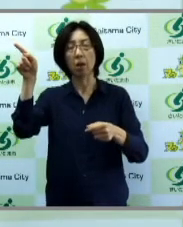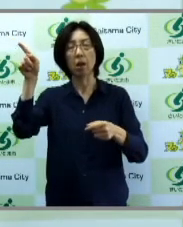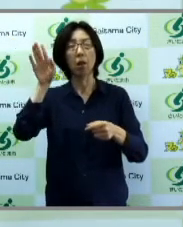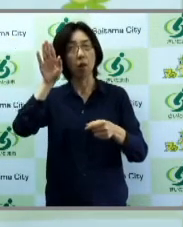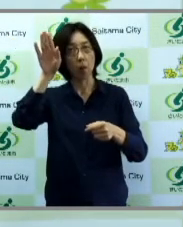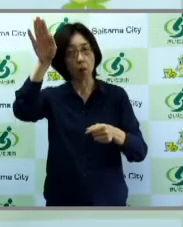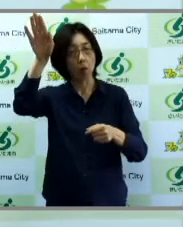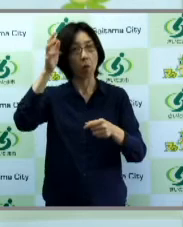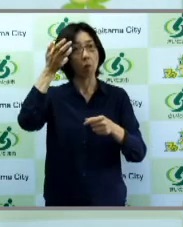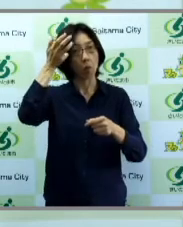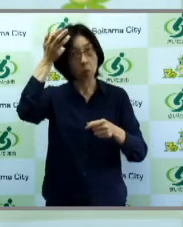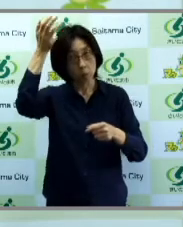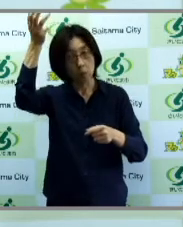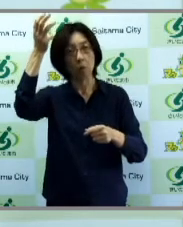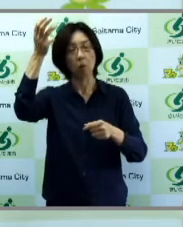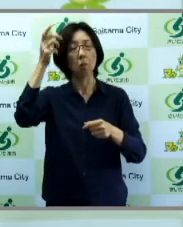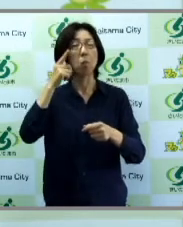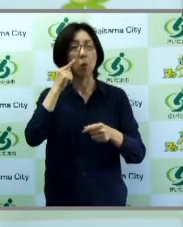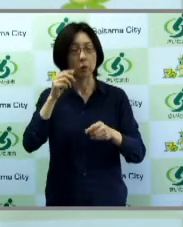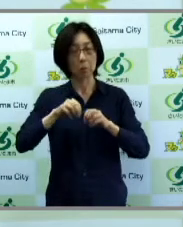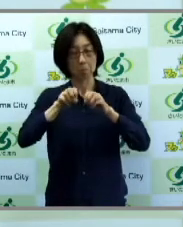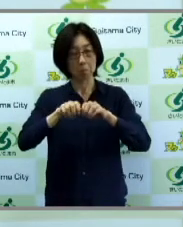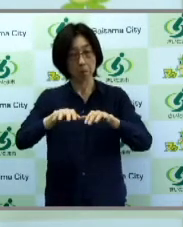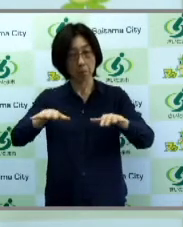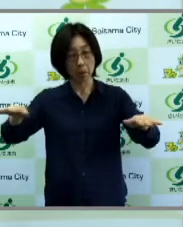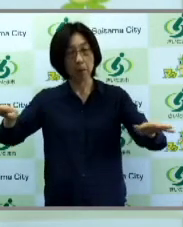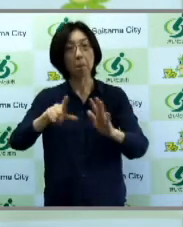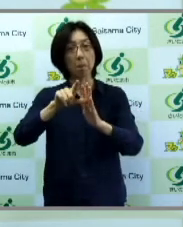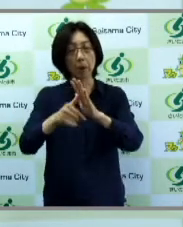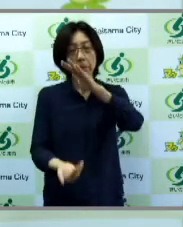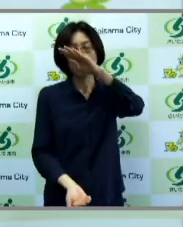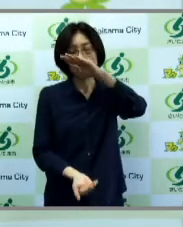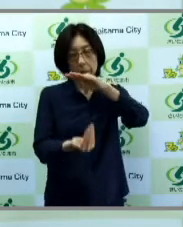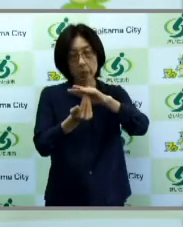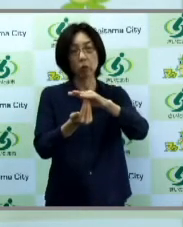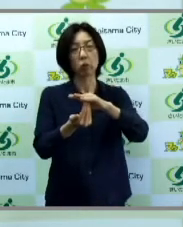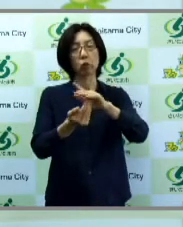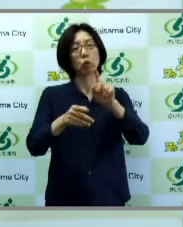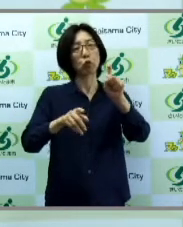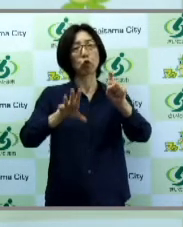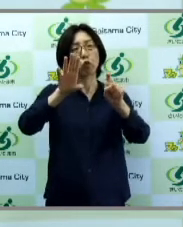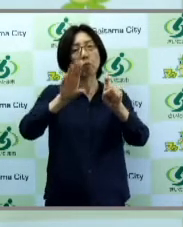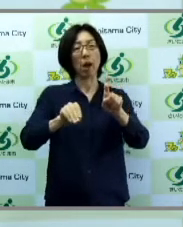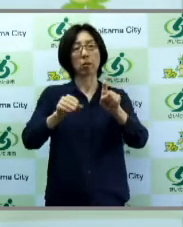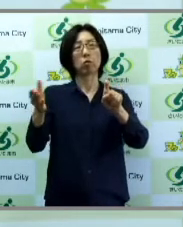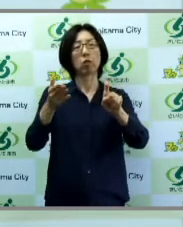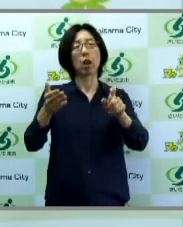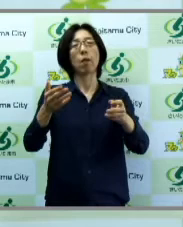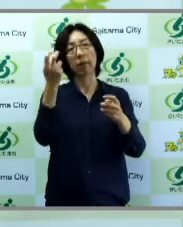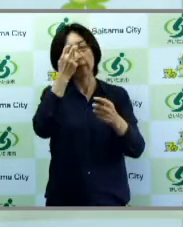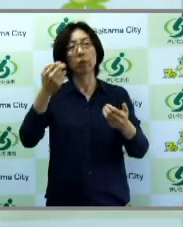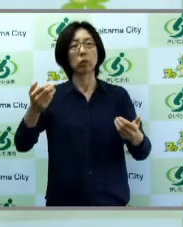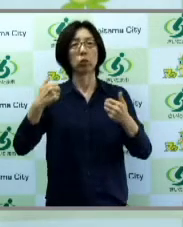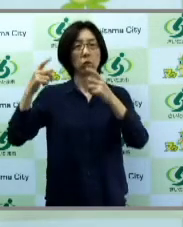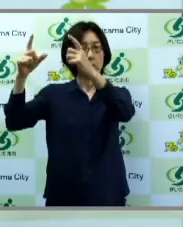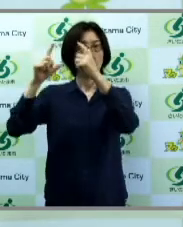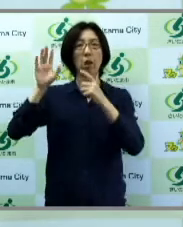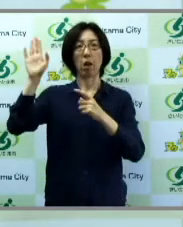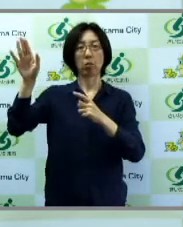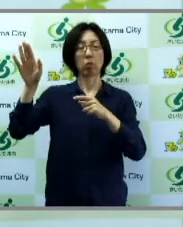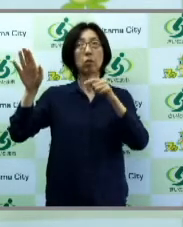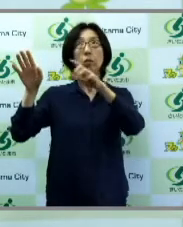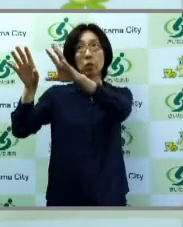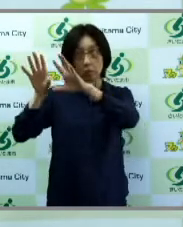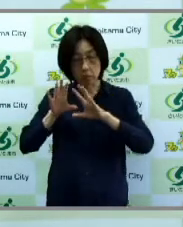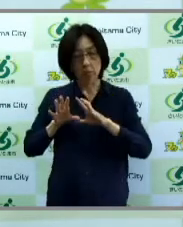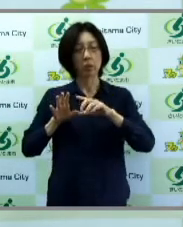標がございますので、私たちとしては将来的には1000件ぐらいが、その100分の1ができるような体制を作っていきたいと考えており